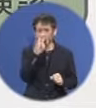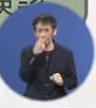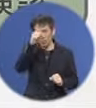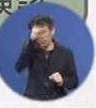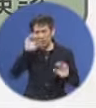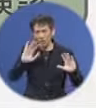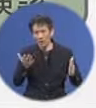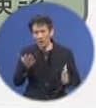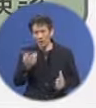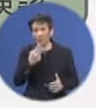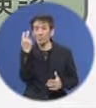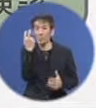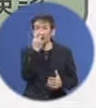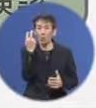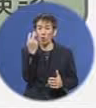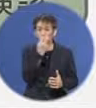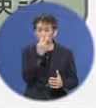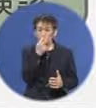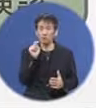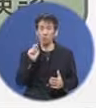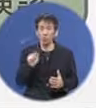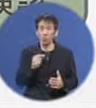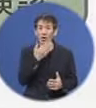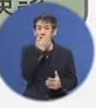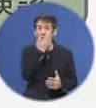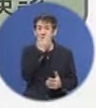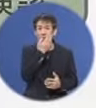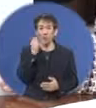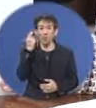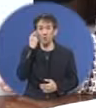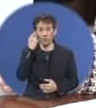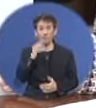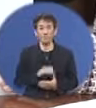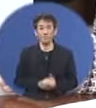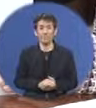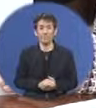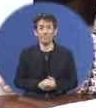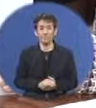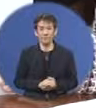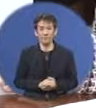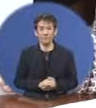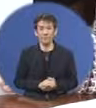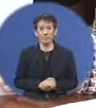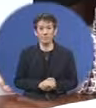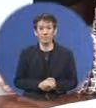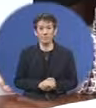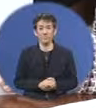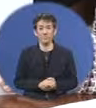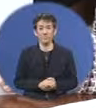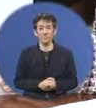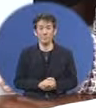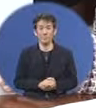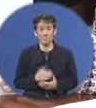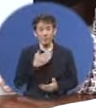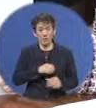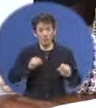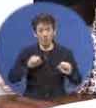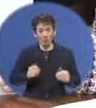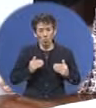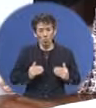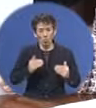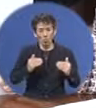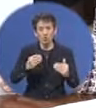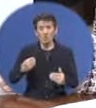かどうかをちゃんと見てもらうということが大事だと思うんです。でその中でですね、 健康推